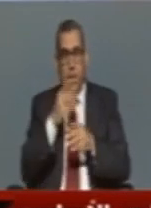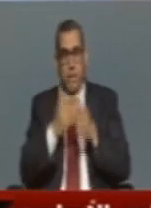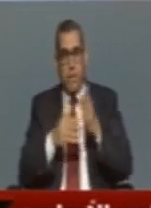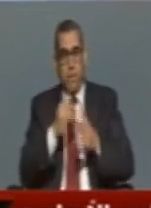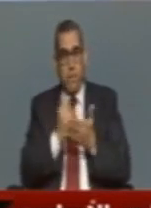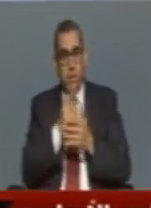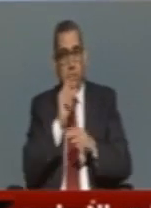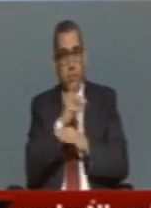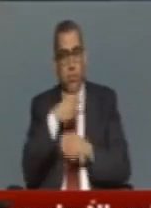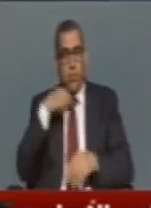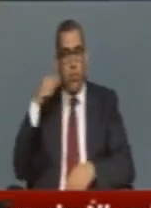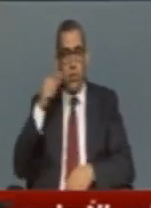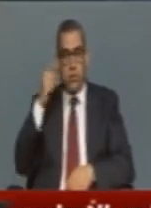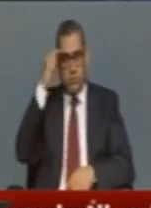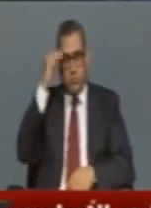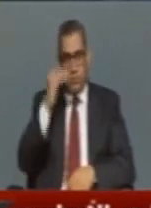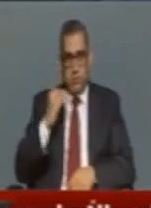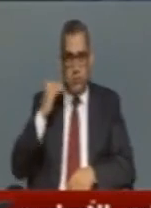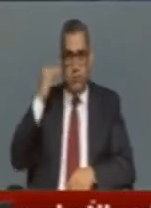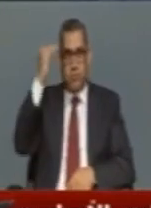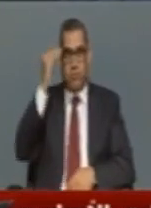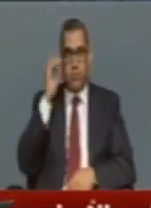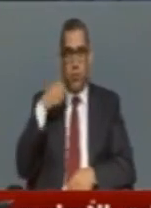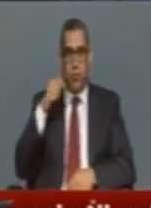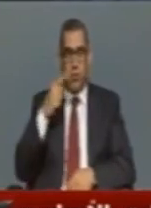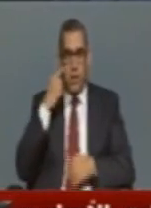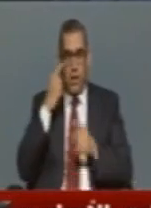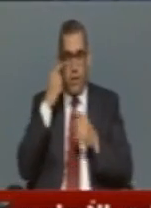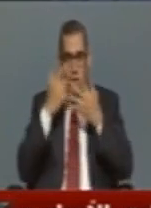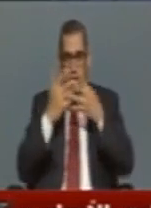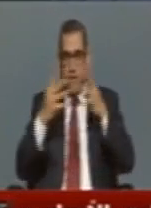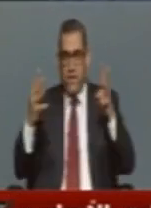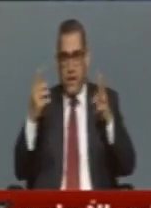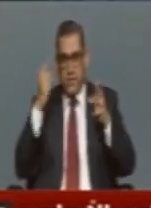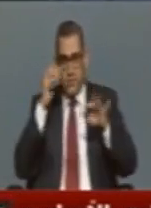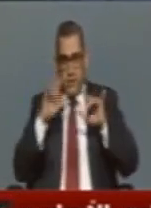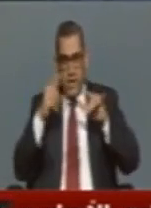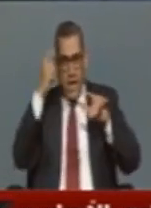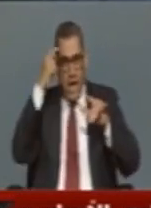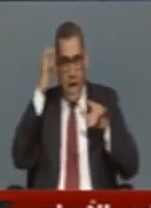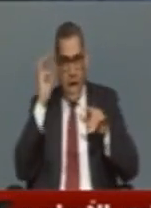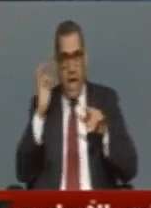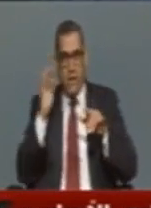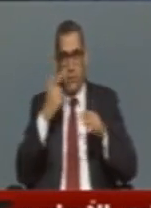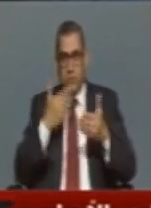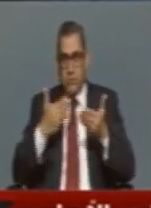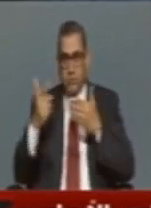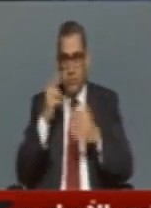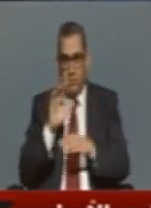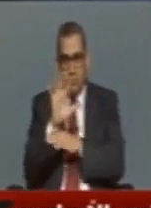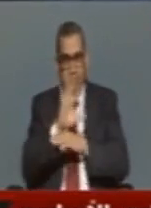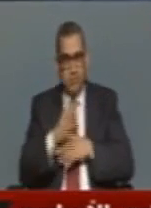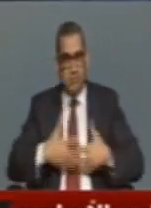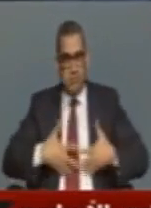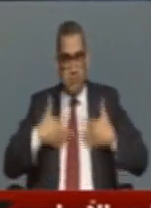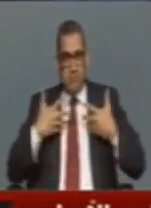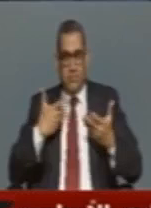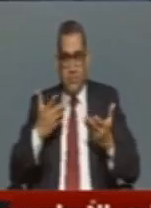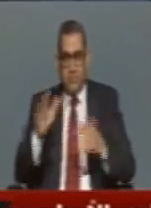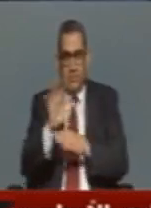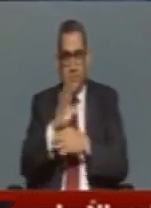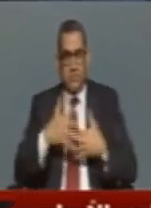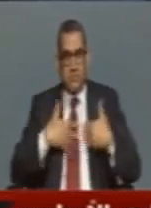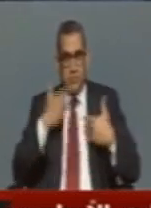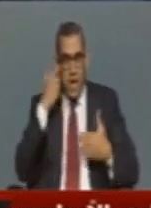مديرها ويبقى مدير منفتح فاهم يعني إيه قيادة، يعني إيه يثير الهمم لهم ويجمعهم وعارف الرؤية